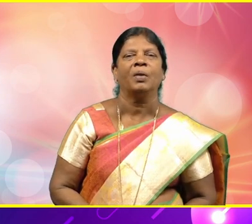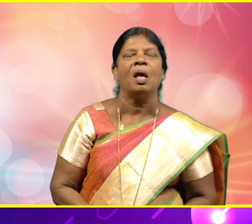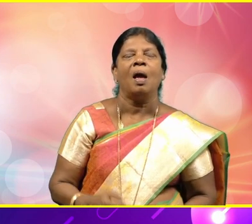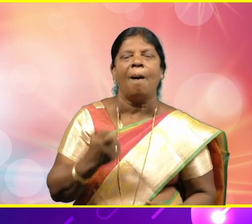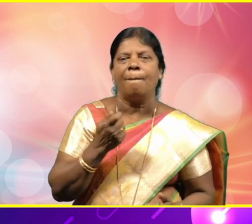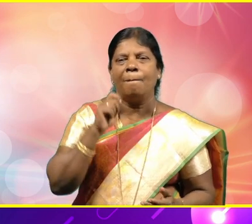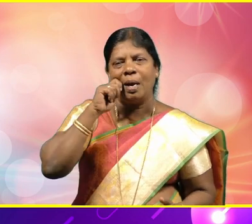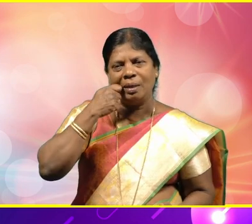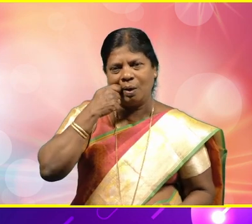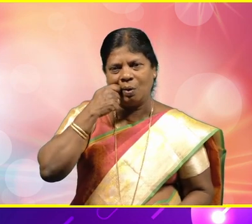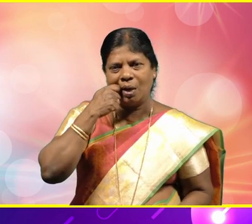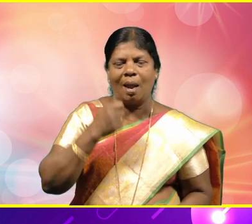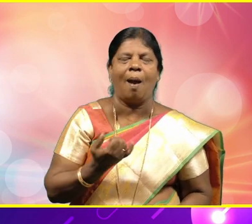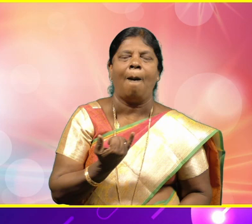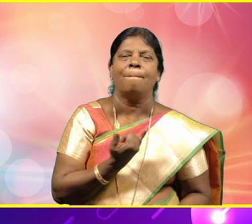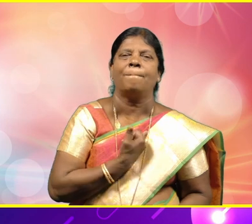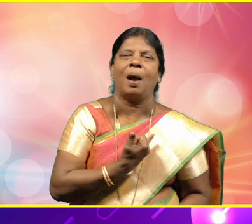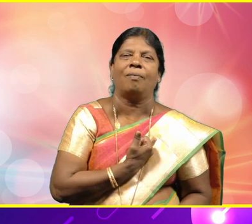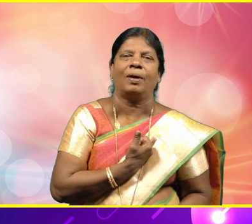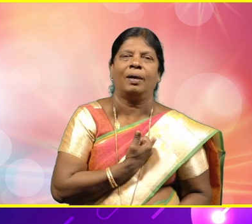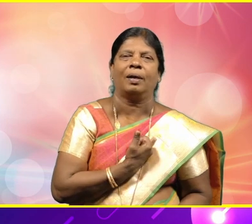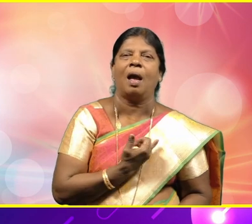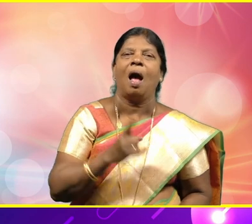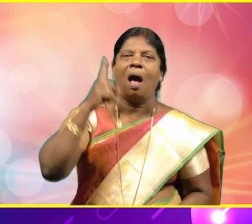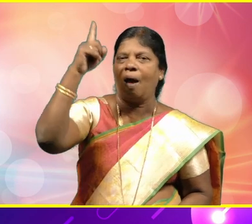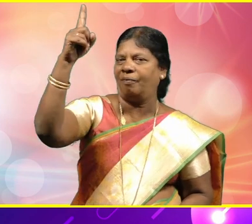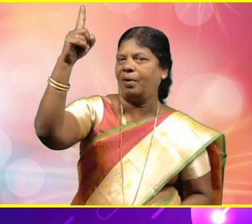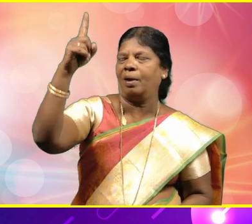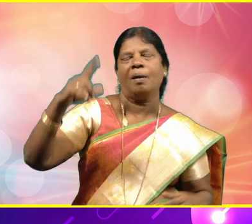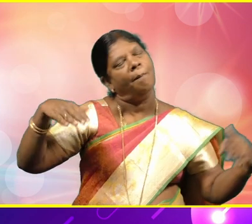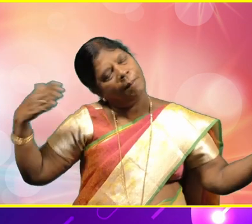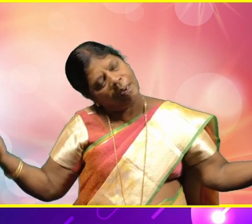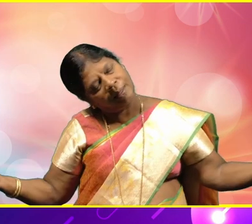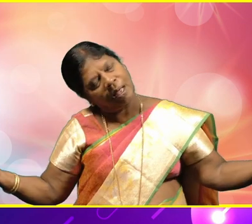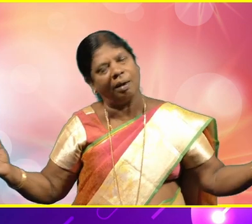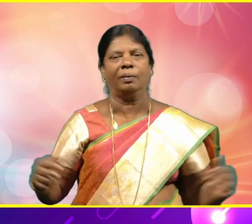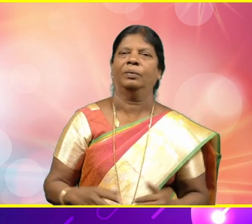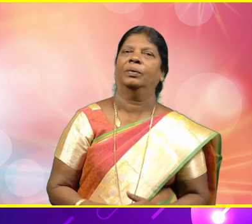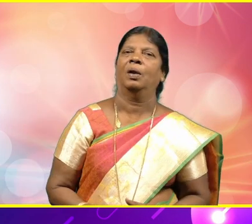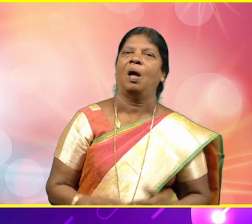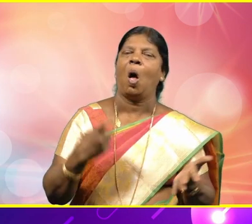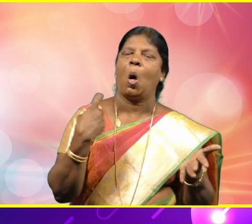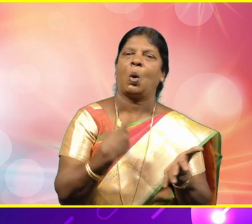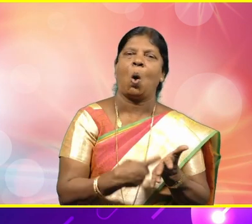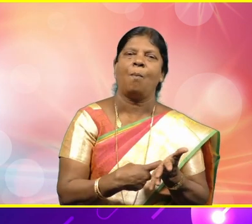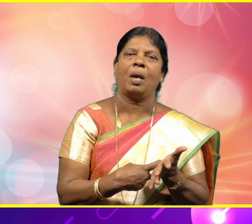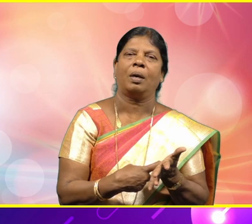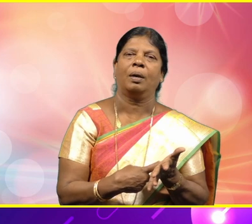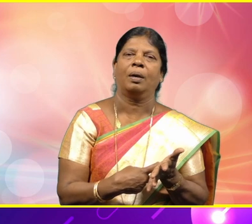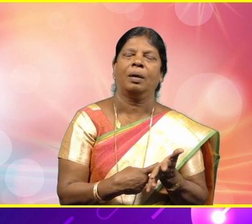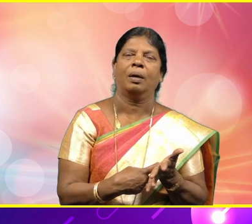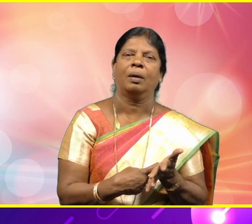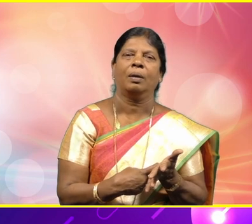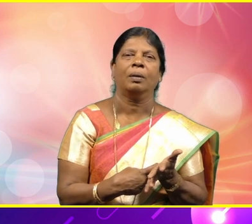ஏற்றுக்கொண்டார். மனிதனுடைய பாவங்களுக்காக அவர் மரித்தார்.